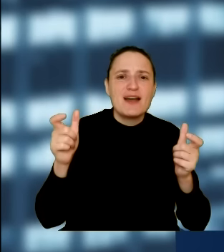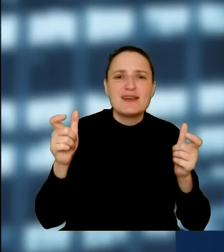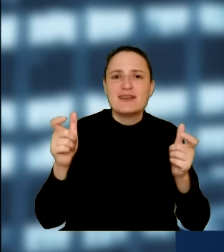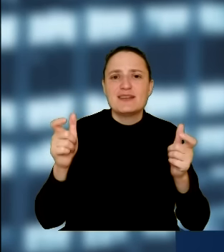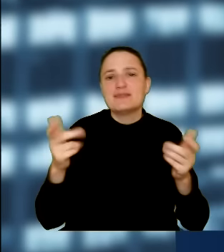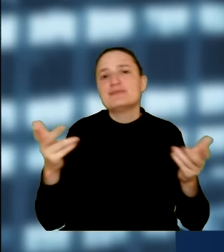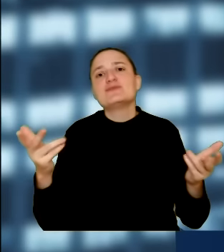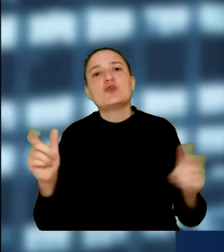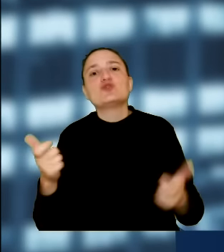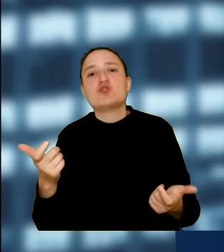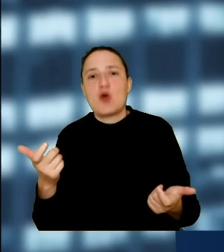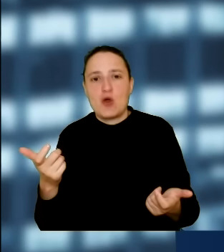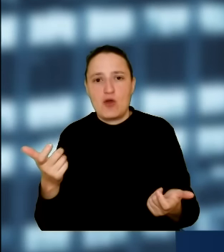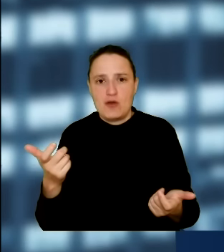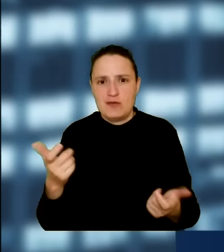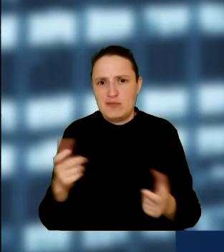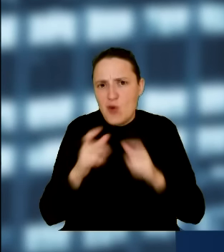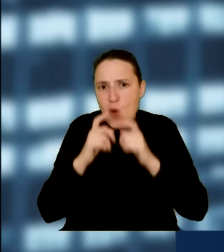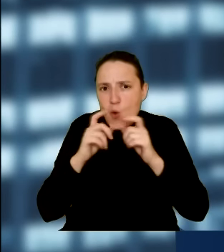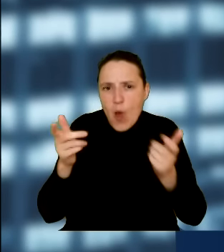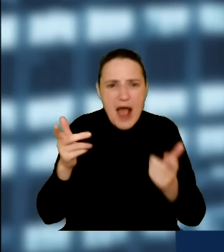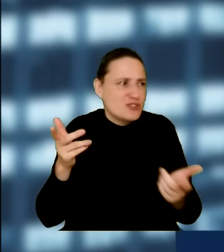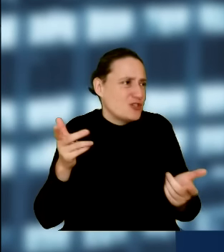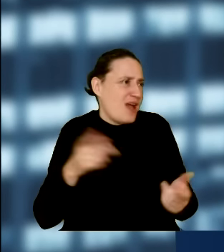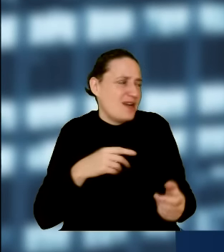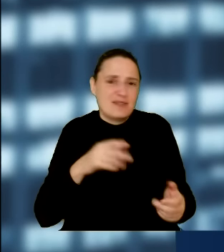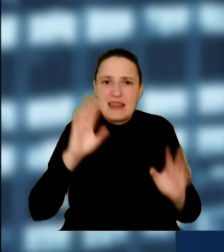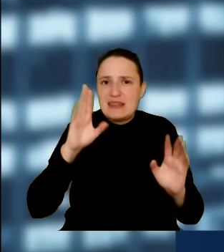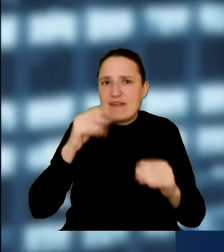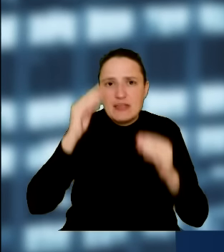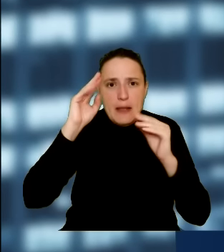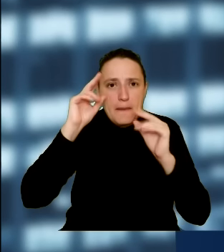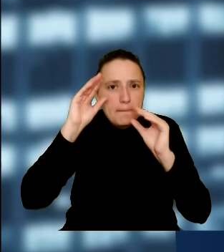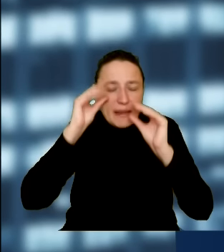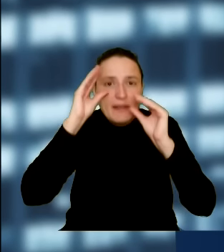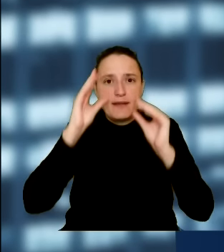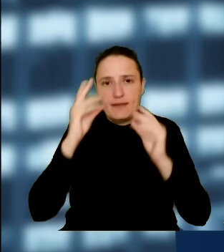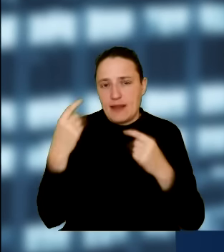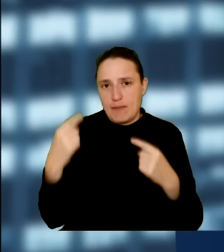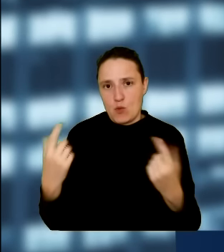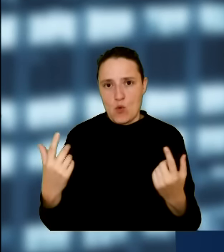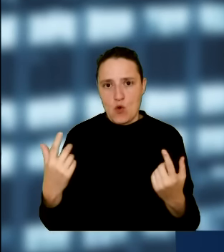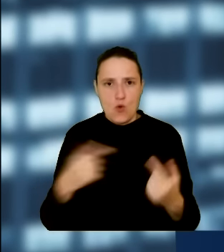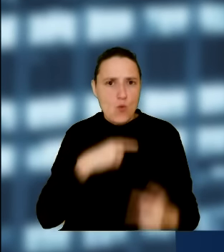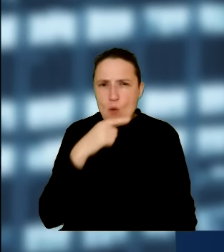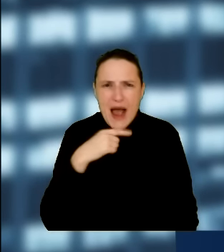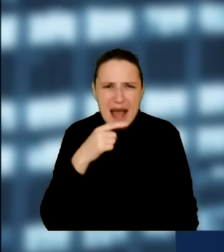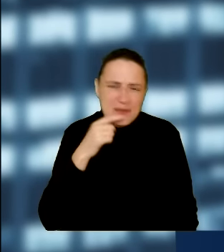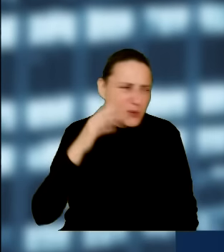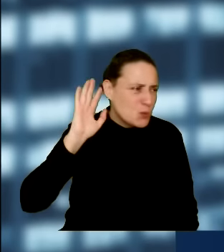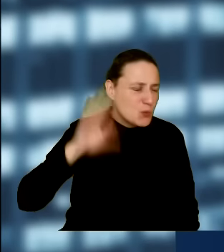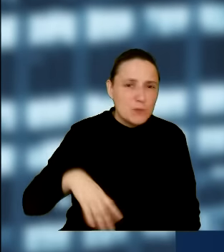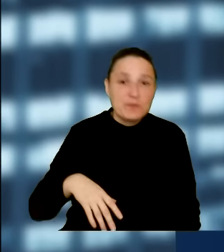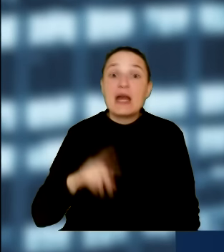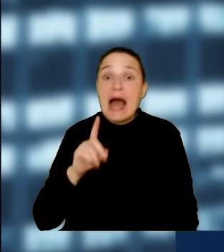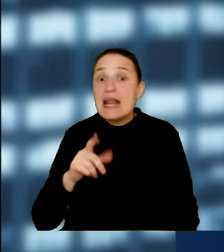no, że on o tym mówił bez tam mrugnięcia powieką, no to... To chyba nikogo nie zaskakuje, ale oni